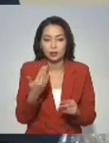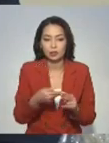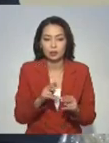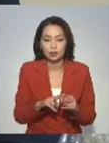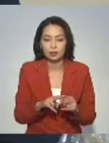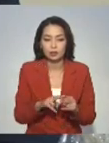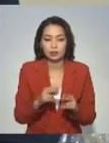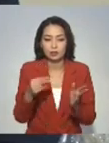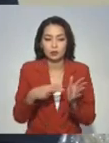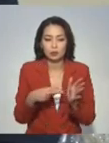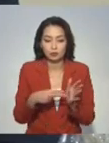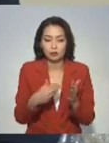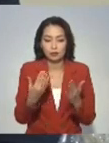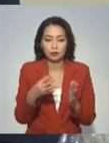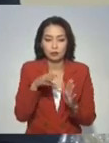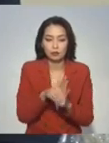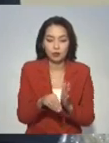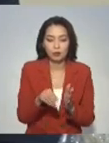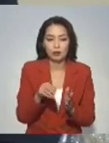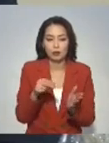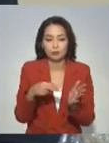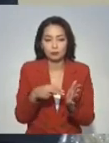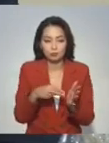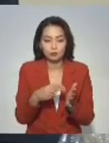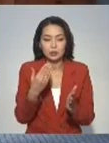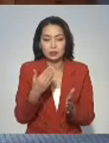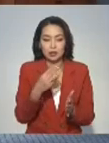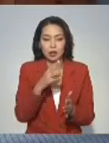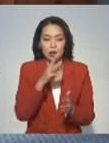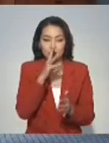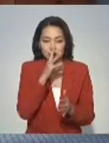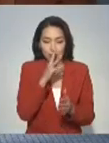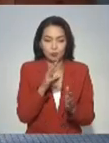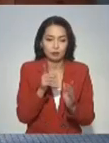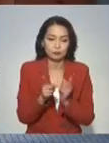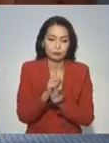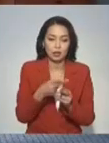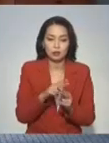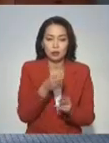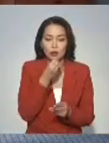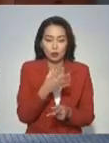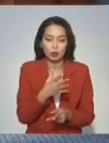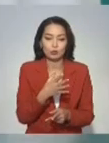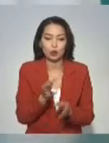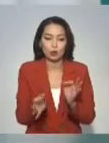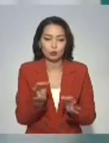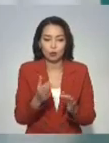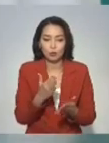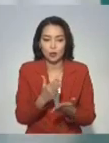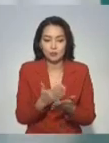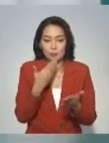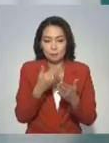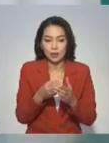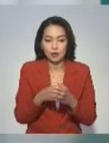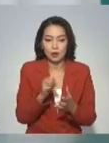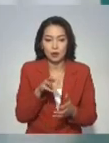утвержденного тарифа вносить корректировки по заработной плате. Это очень хорошая норма. На заседании Комитета энергетики при партии «Аманат»